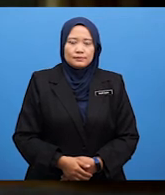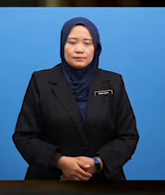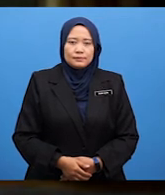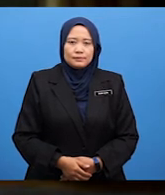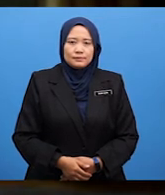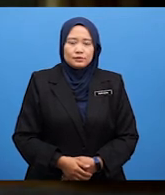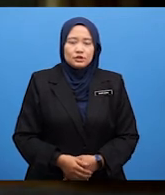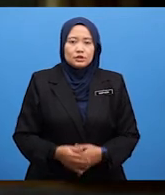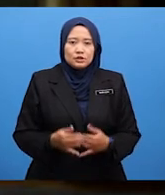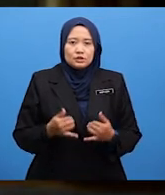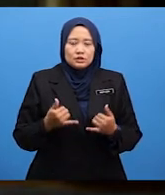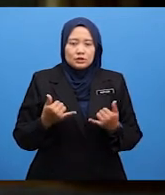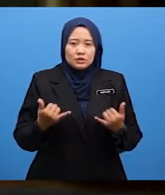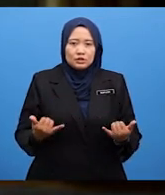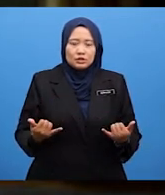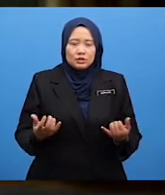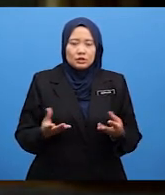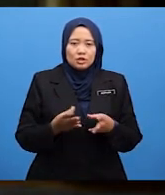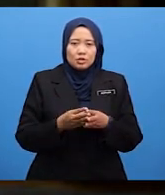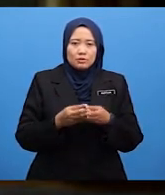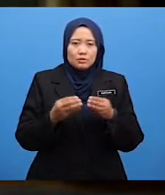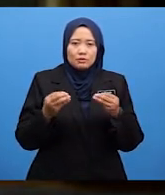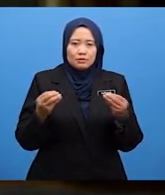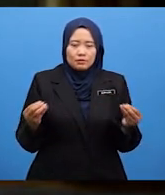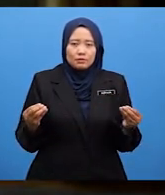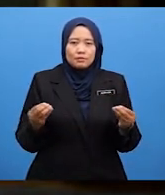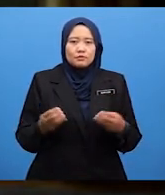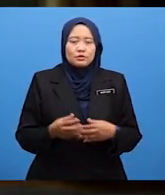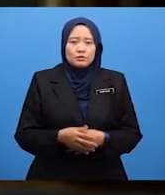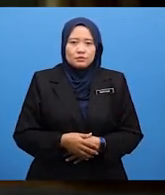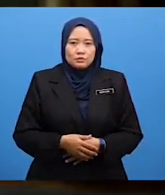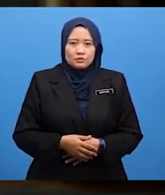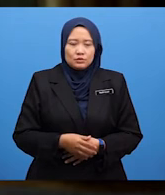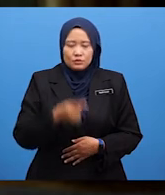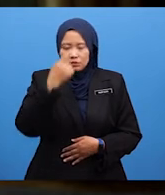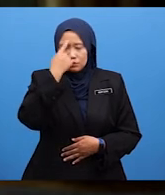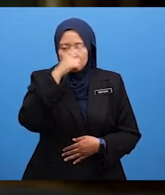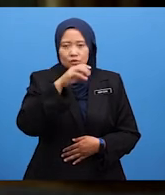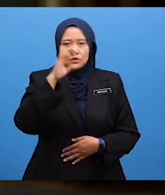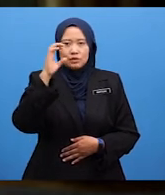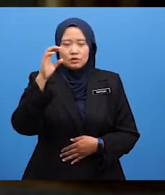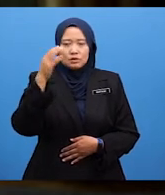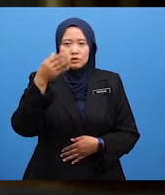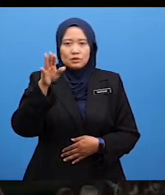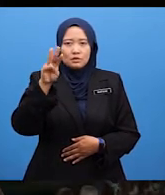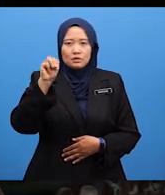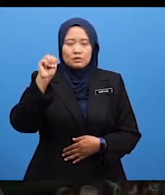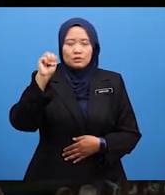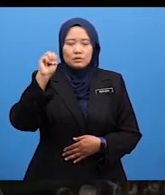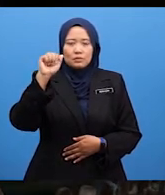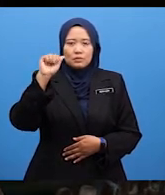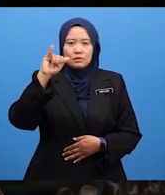Kini kita telah selesai mempelajari scale dan juga arpeggio untuk C major, D major dan A minor.